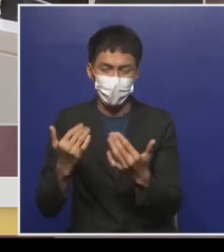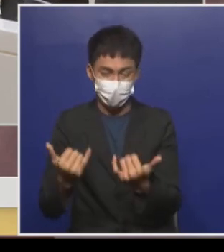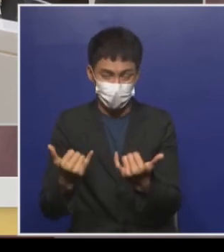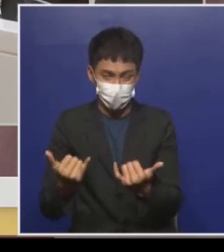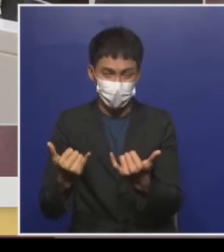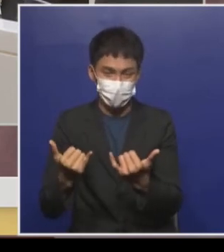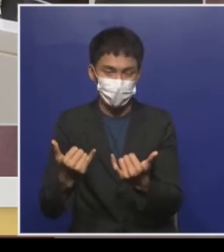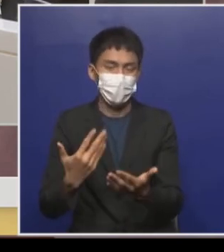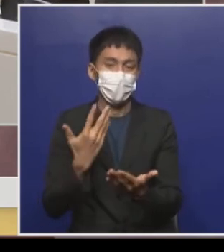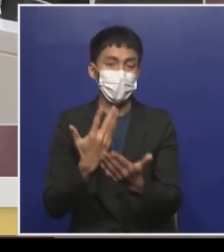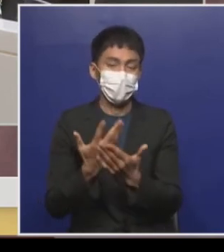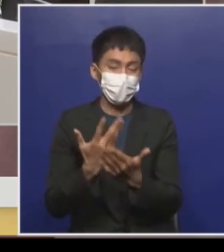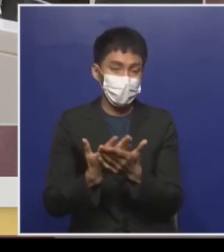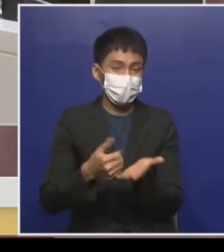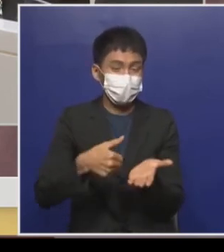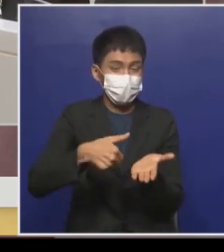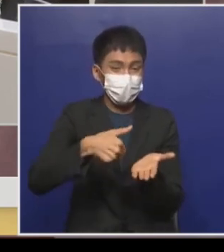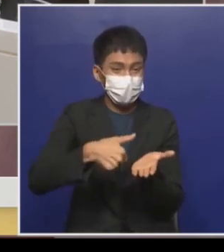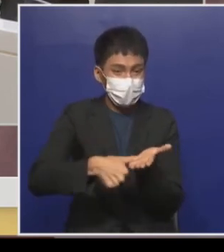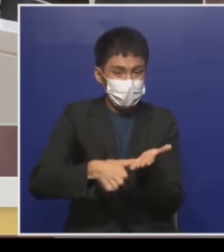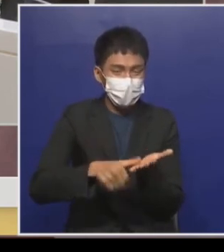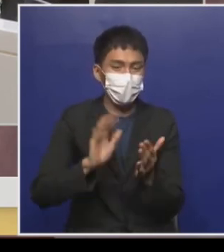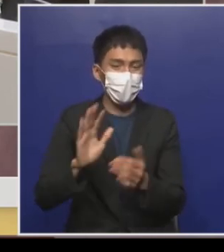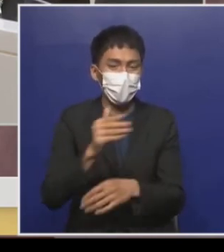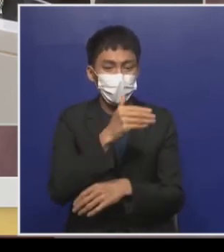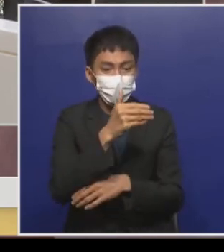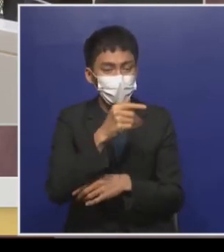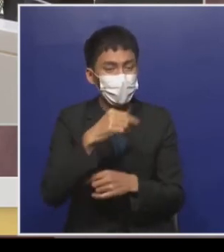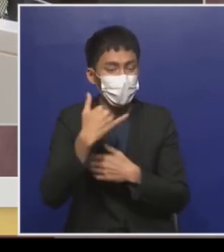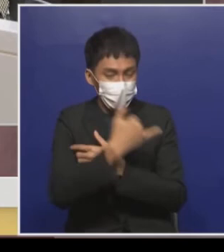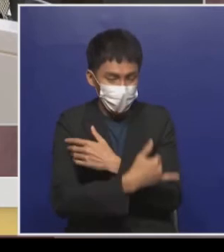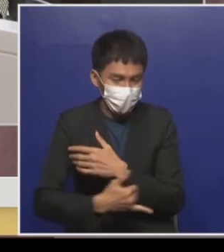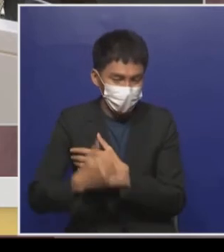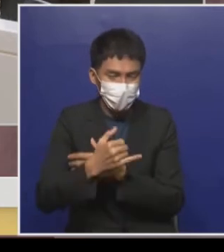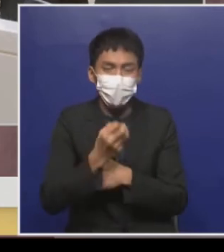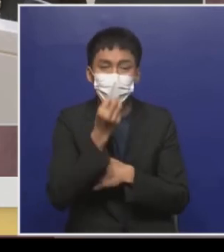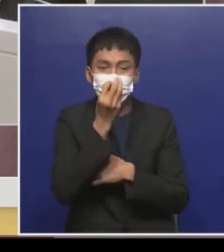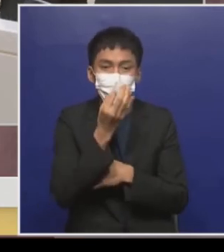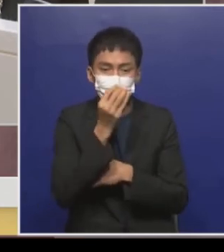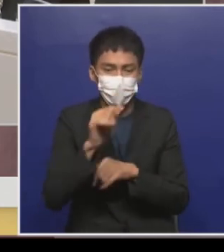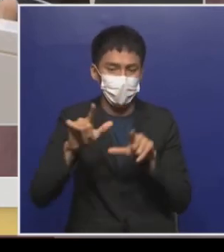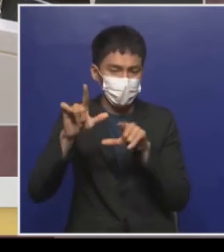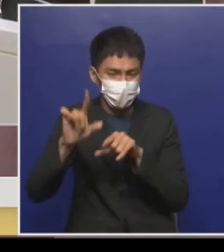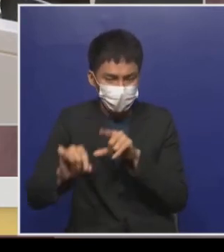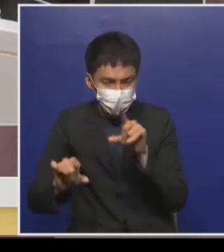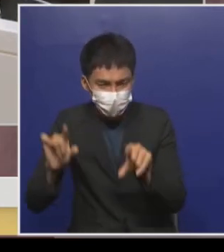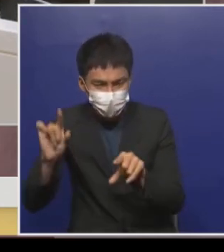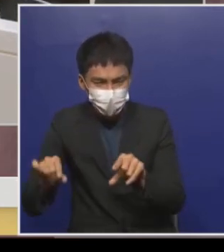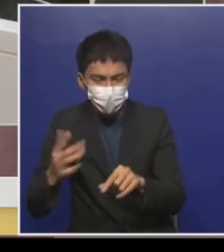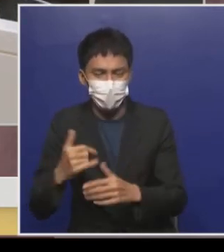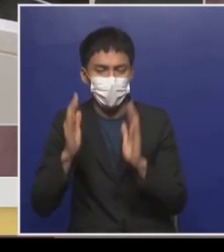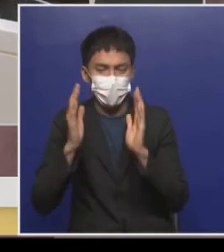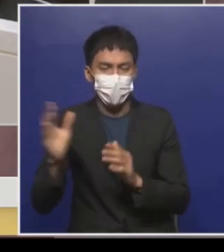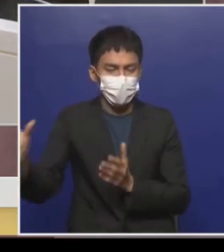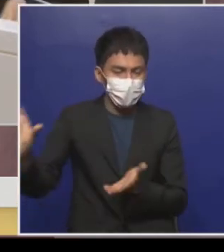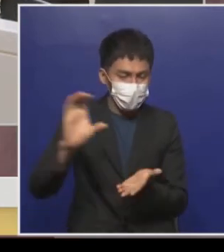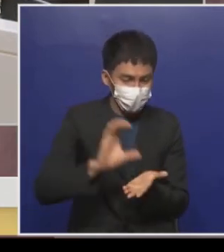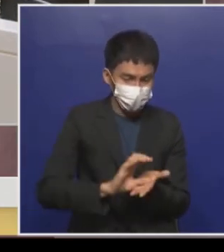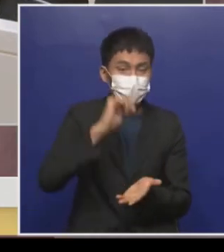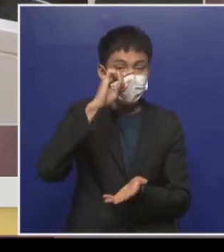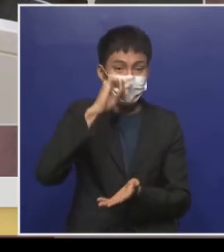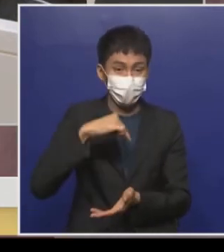ที่ชำรจนี่มาจนเครดิประเทศ นั้นดีอัราดกเบียษตรำใครับใงมาลงทนใประเทศไทย